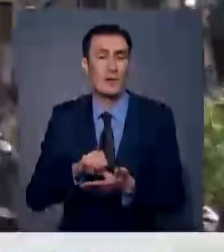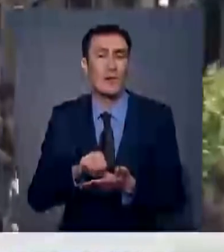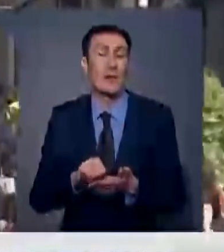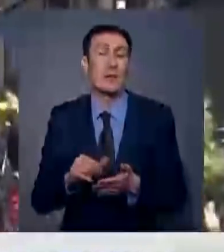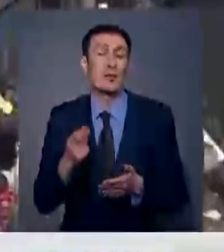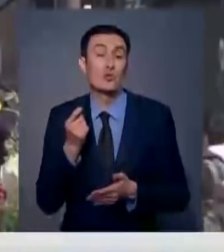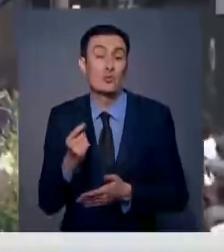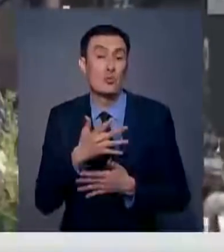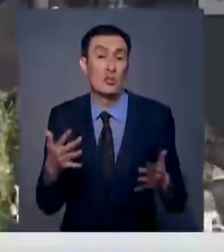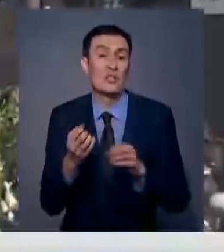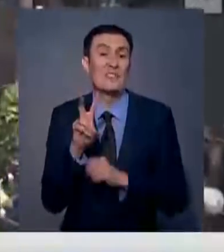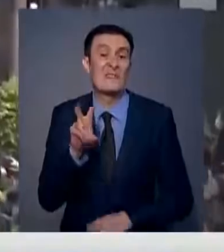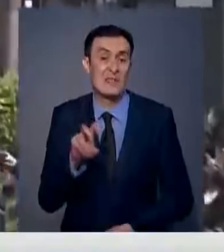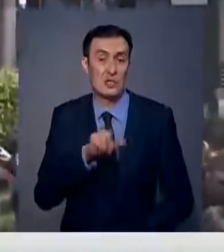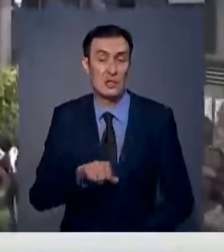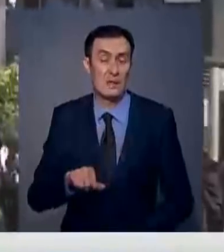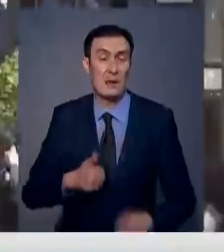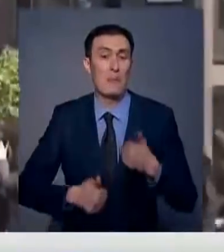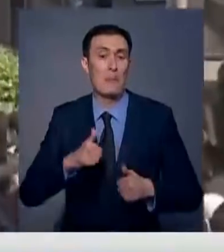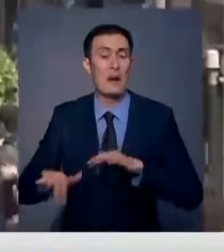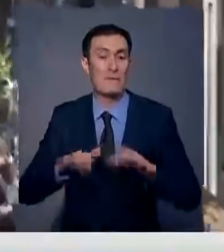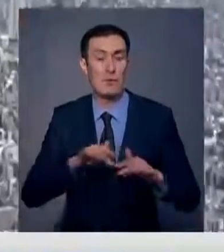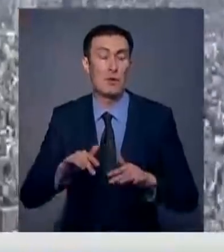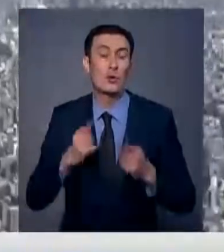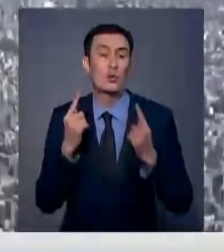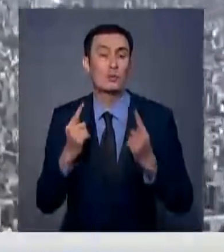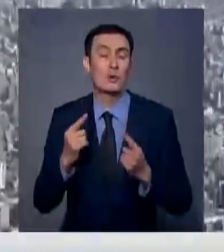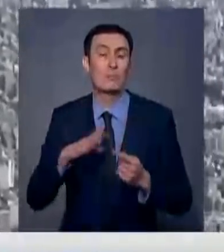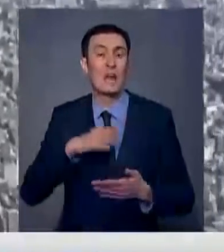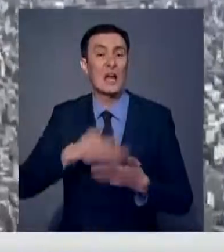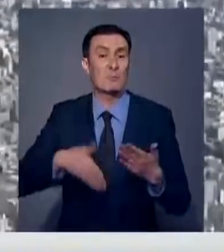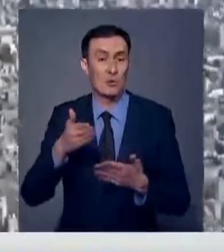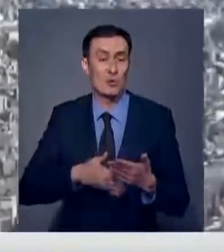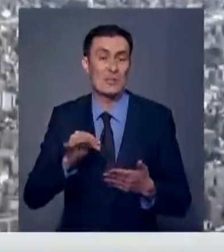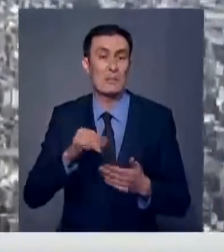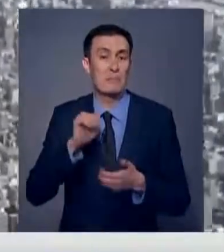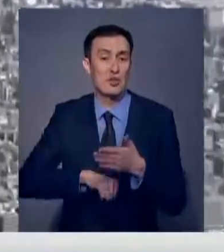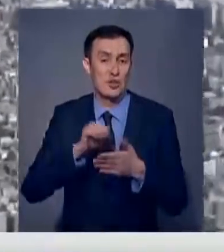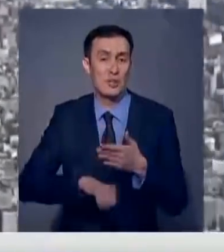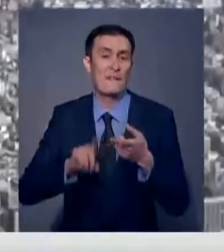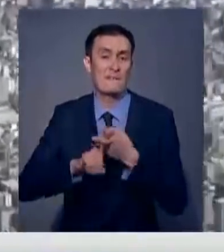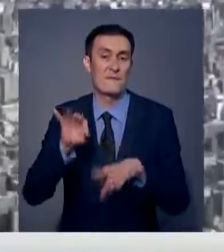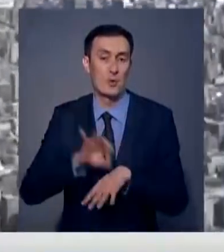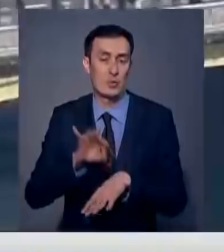200 спортсменов. Отмечу, марафон в Токио – одно из крупнейших мероприятий, отмененных из-за коронавируса.